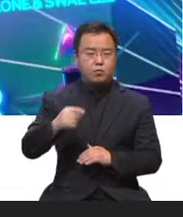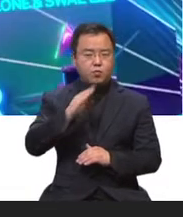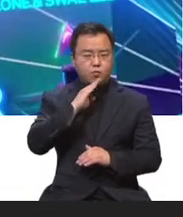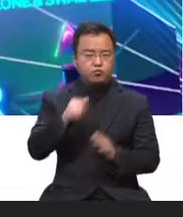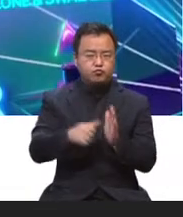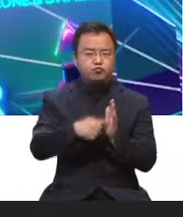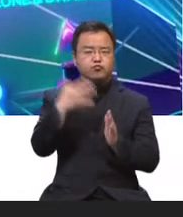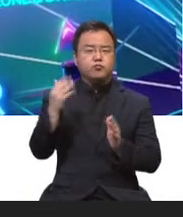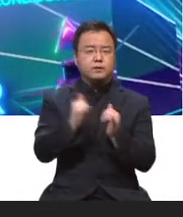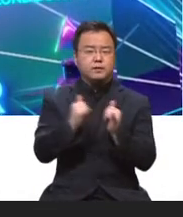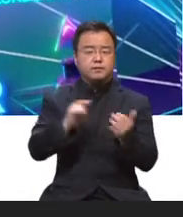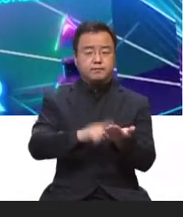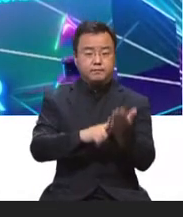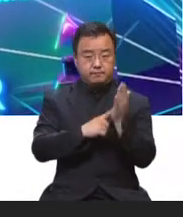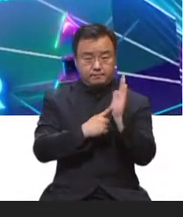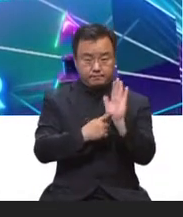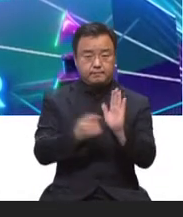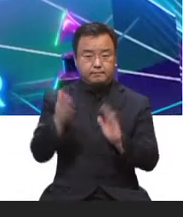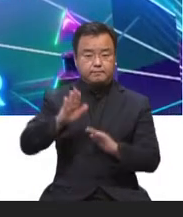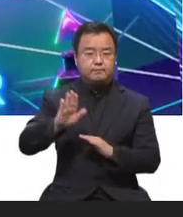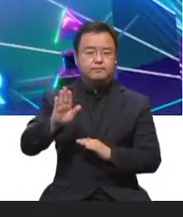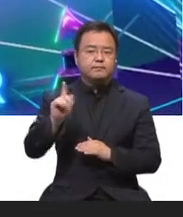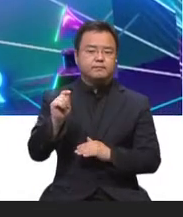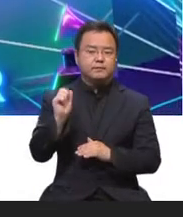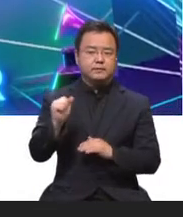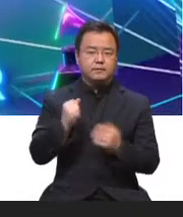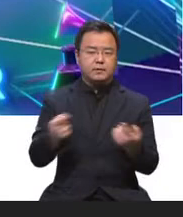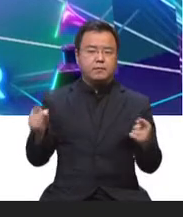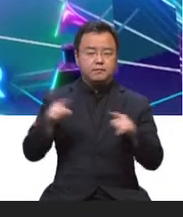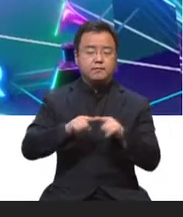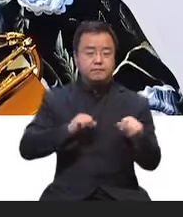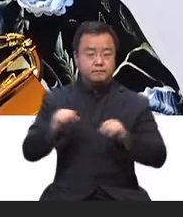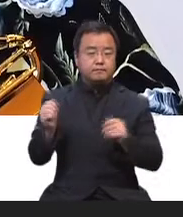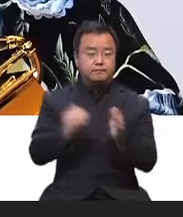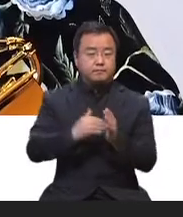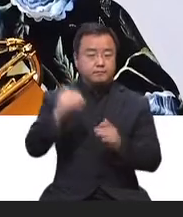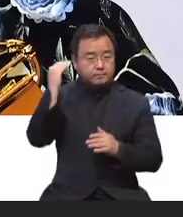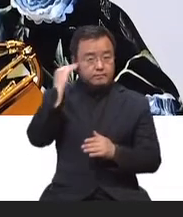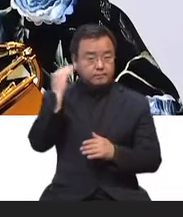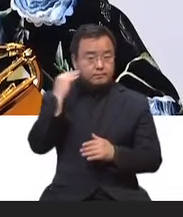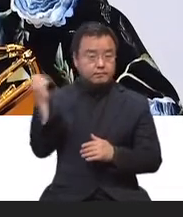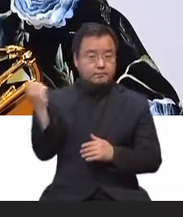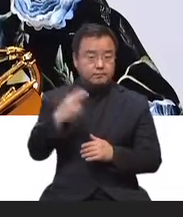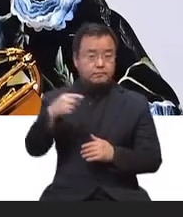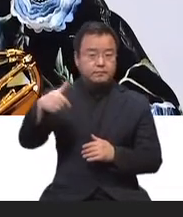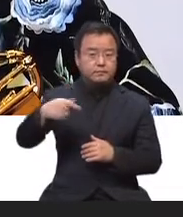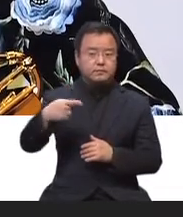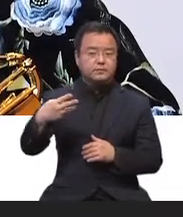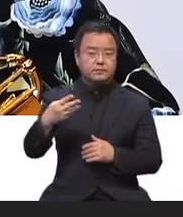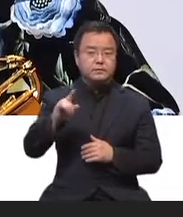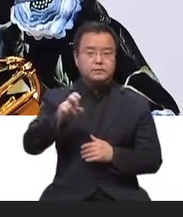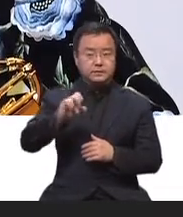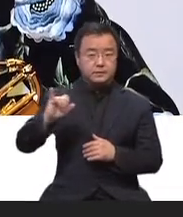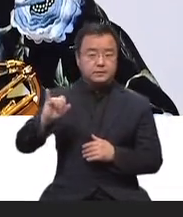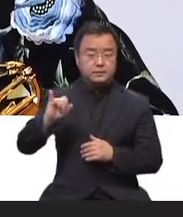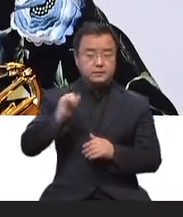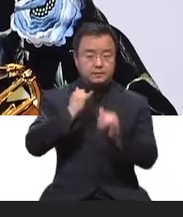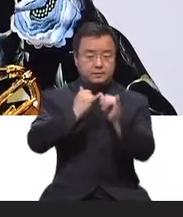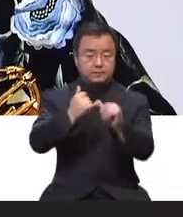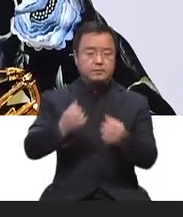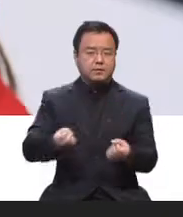무대를 펼쳤는데요. BTS도 그들과 어깨를 나란히 했습니다. 예. 한국은 물론 그래미 어워드에서 아시아 최초의